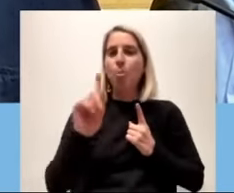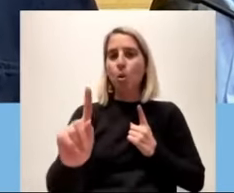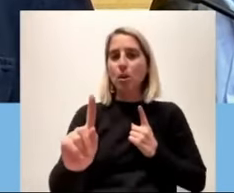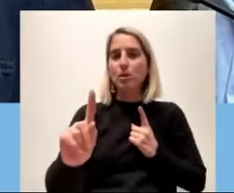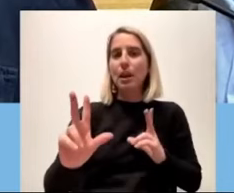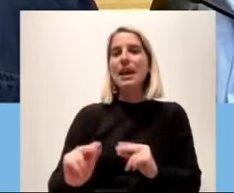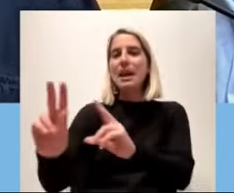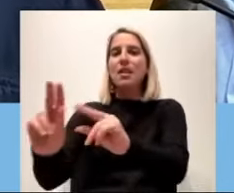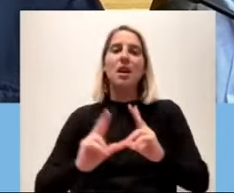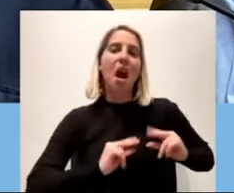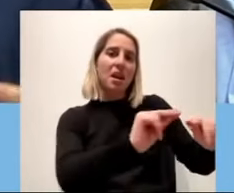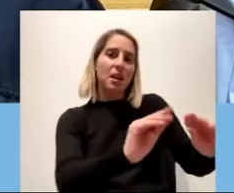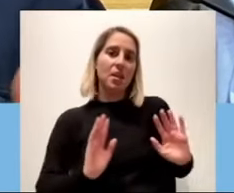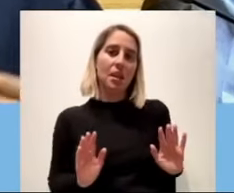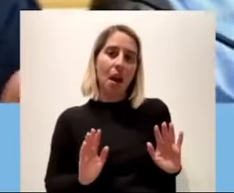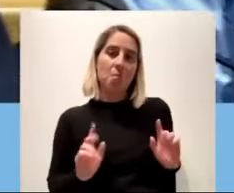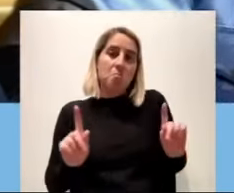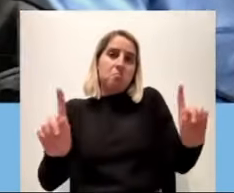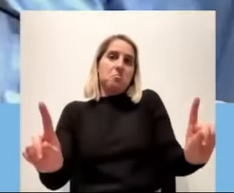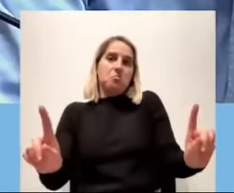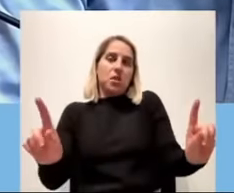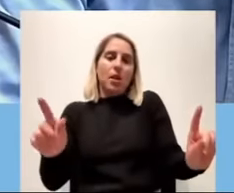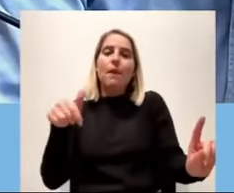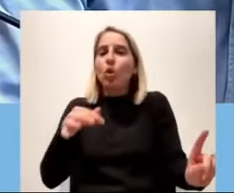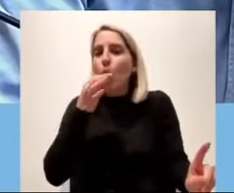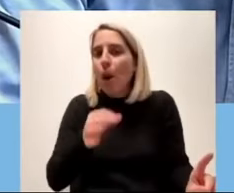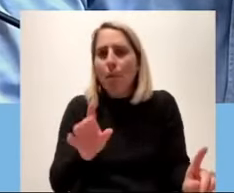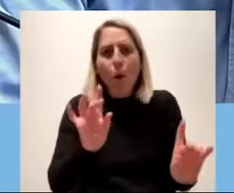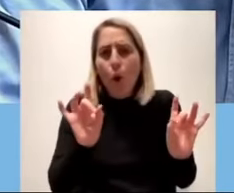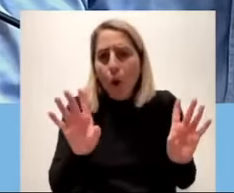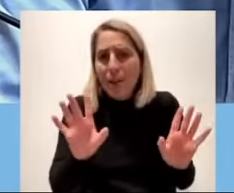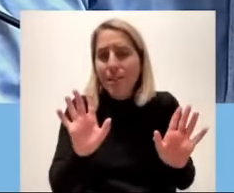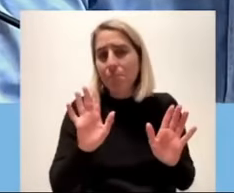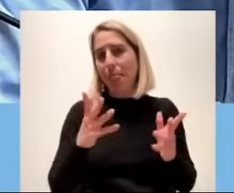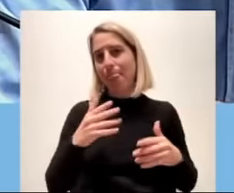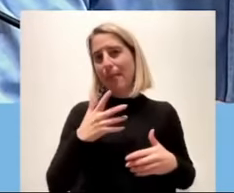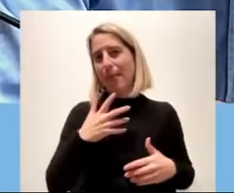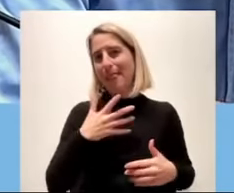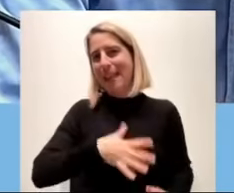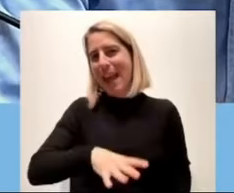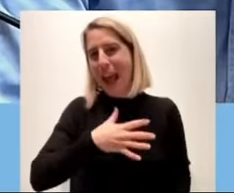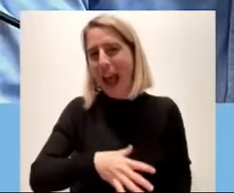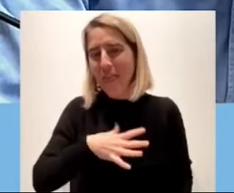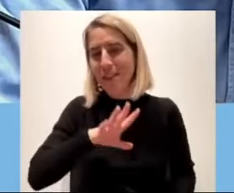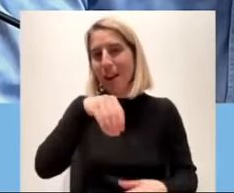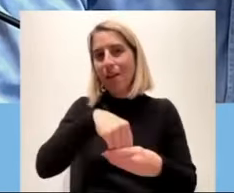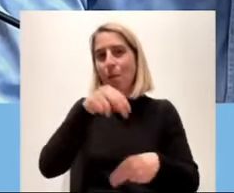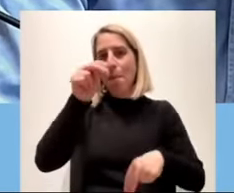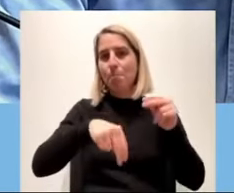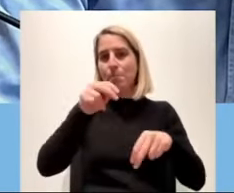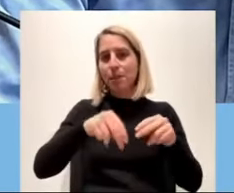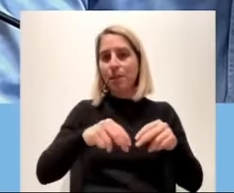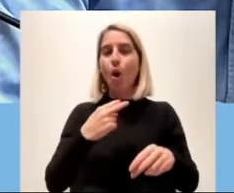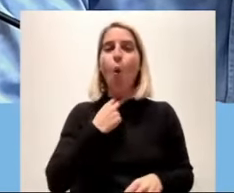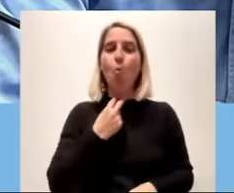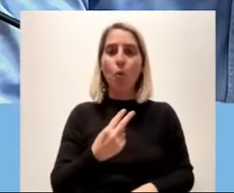Και το λέμε χωρίς να έχουμε καμία διάθεση να εντάξουμε σε ένα ψήφισμα το οποίο πρέπει να είναι ομόφωνο τη δική